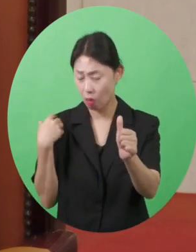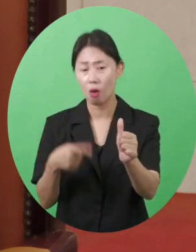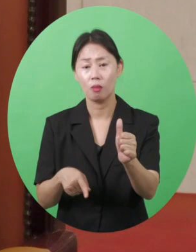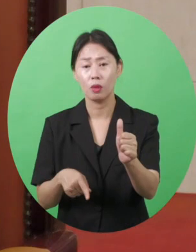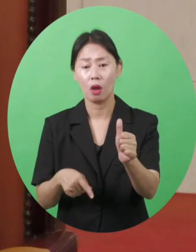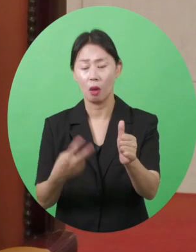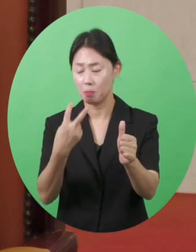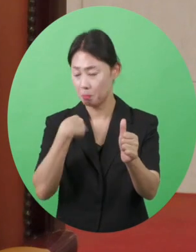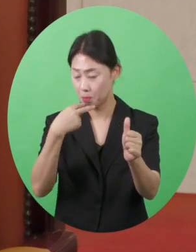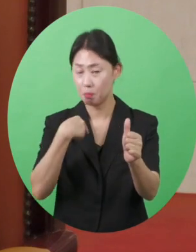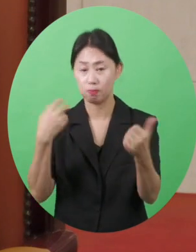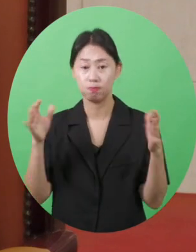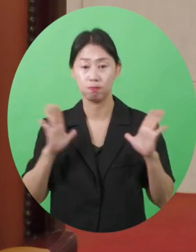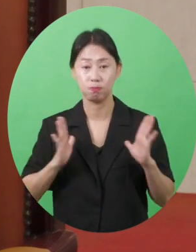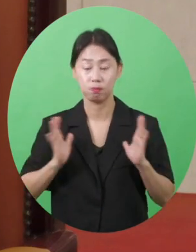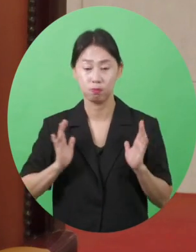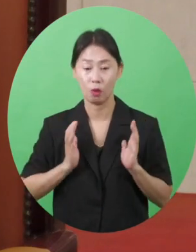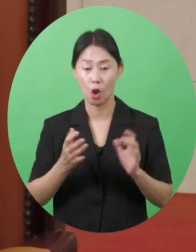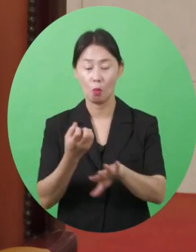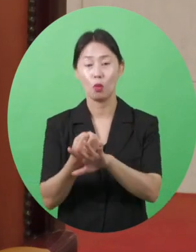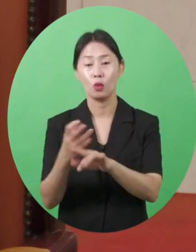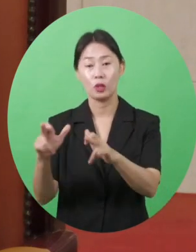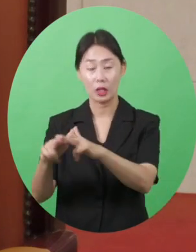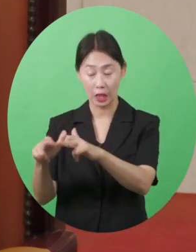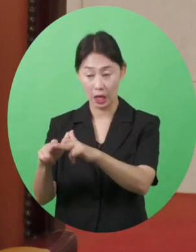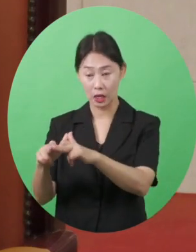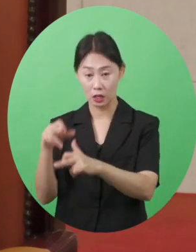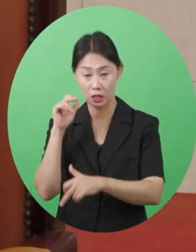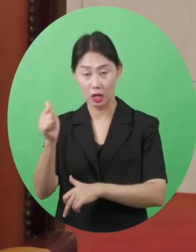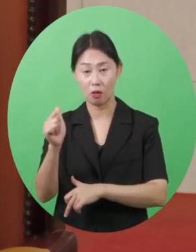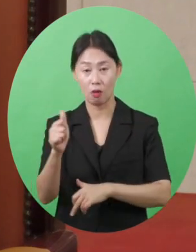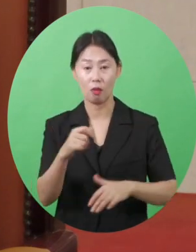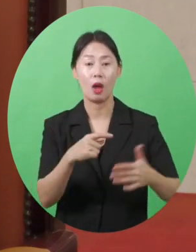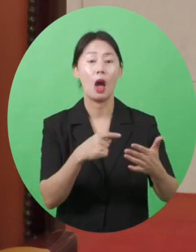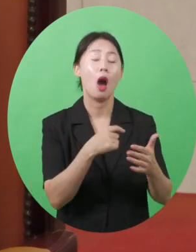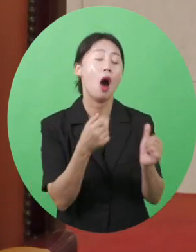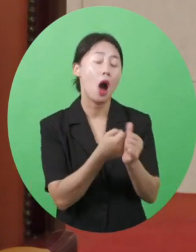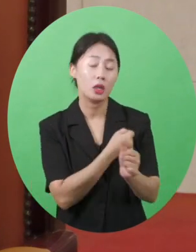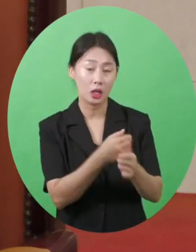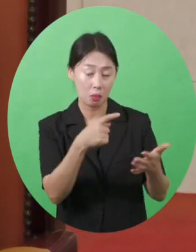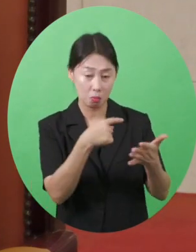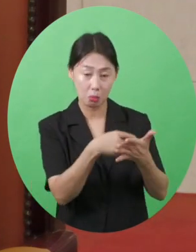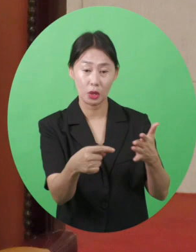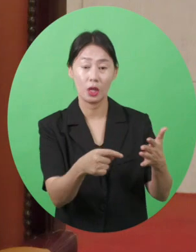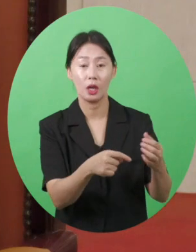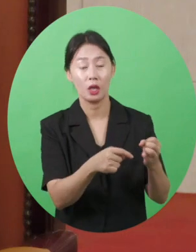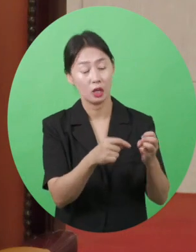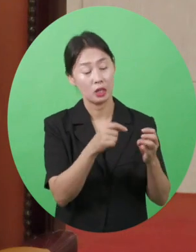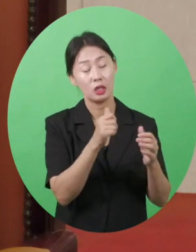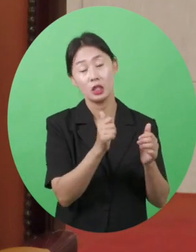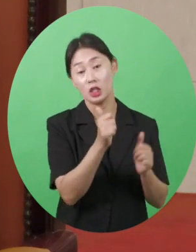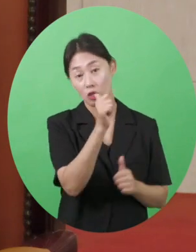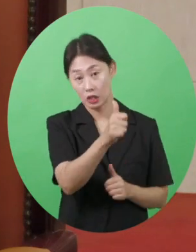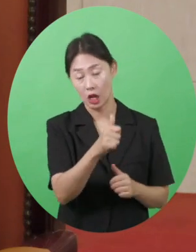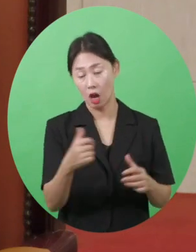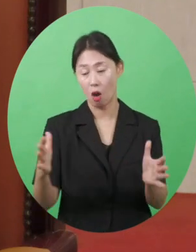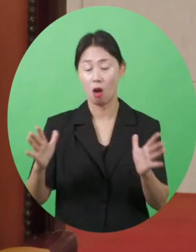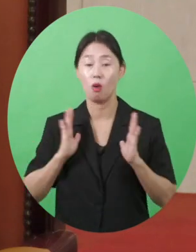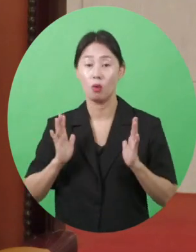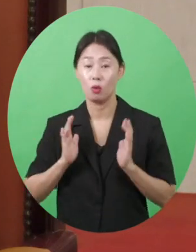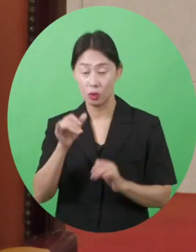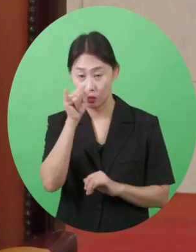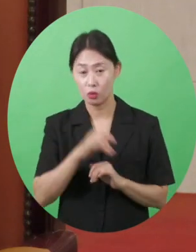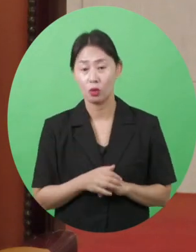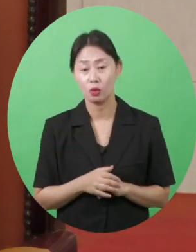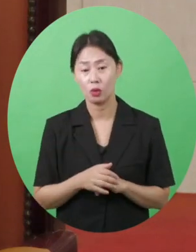있는데 겸직입니다. 그래서 보성군 장애인복지관 관장과 학대피해 쉼터 시설장을 겸직하고 있기 때문에 실제로